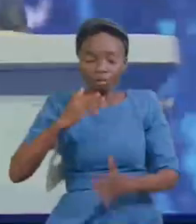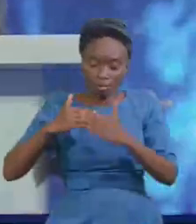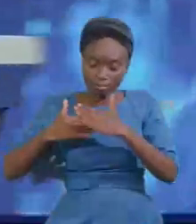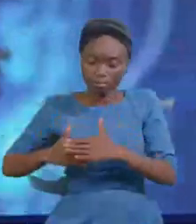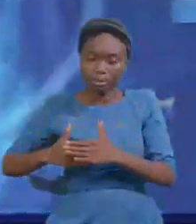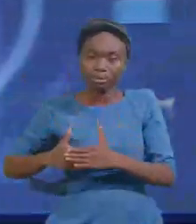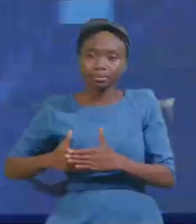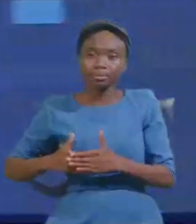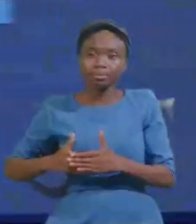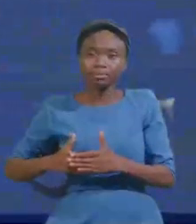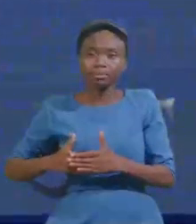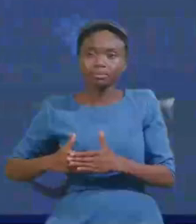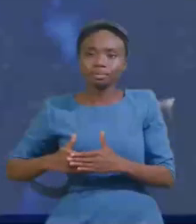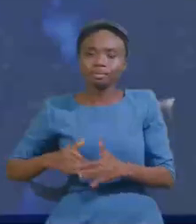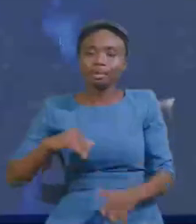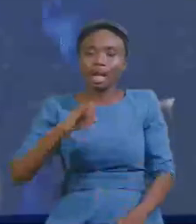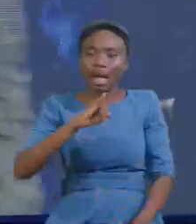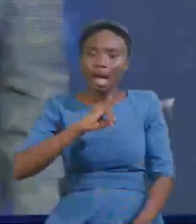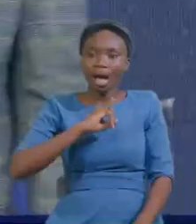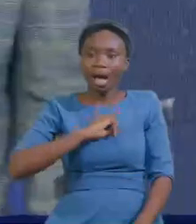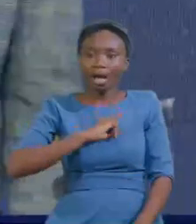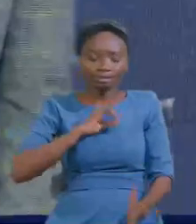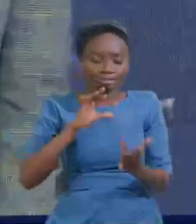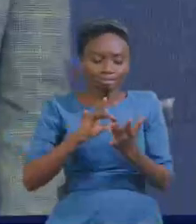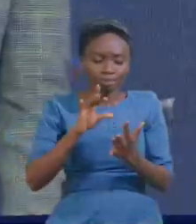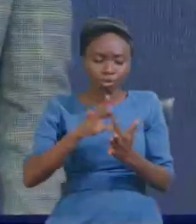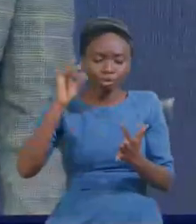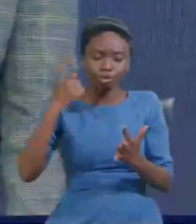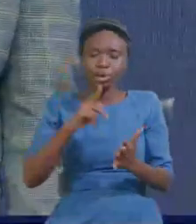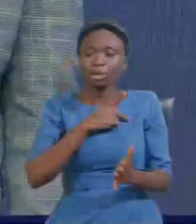cela? Le temps de Dieu est accompli.